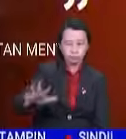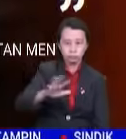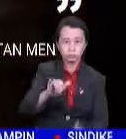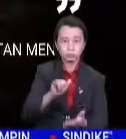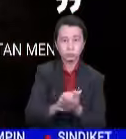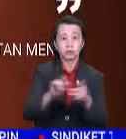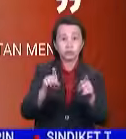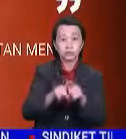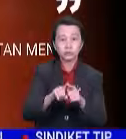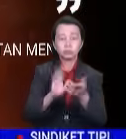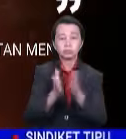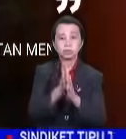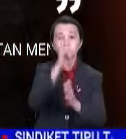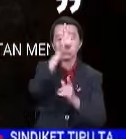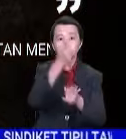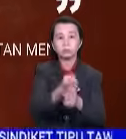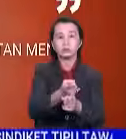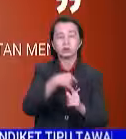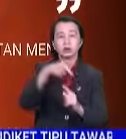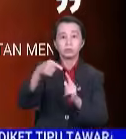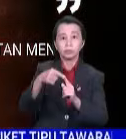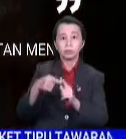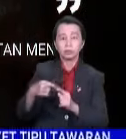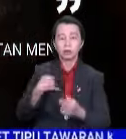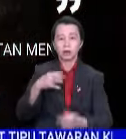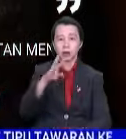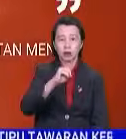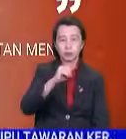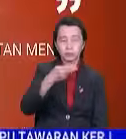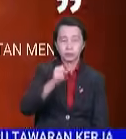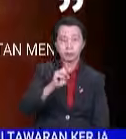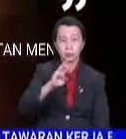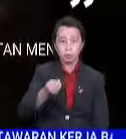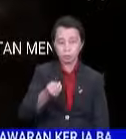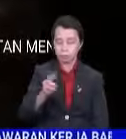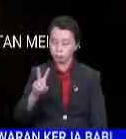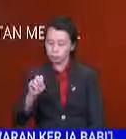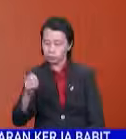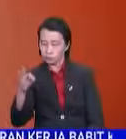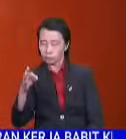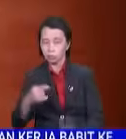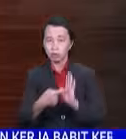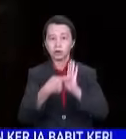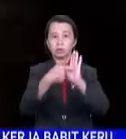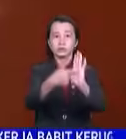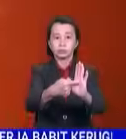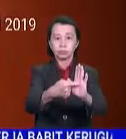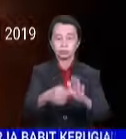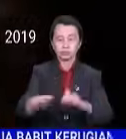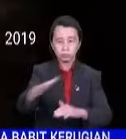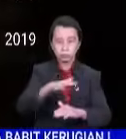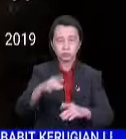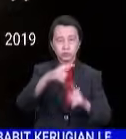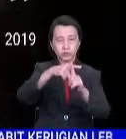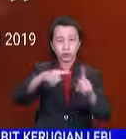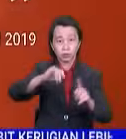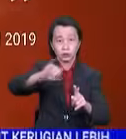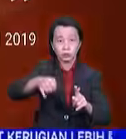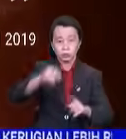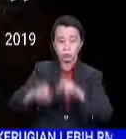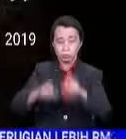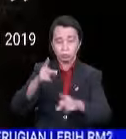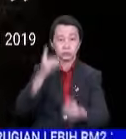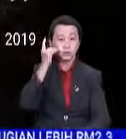tersebut seolah-olah menjadi realiti apabila data SMS Pakde 2019 menunjukkan hampir setengah juta